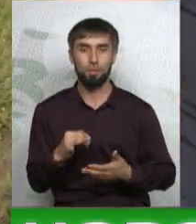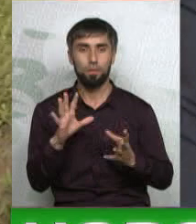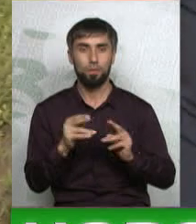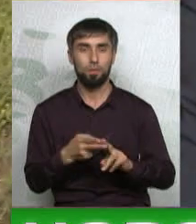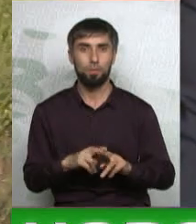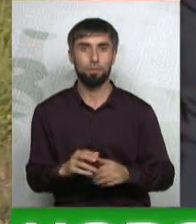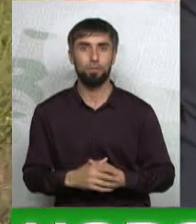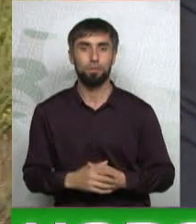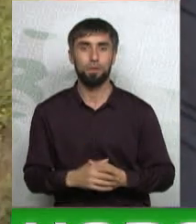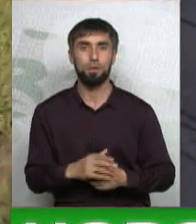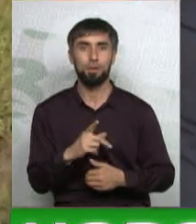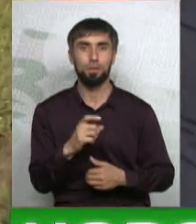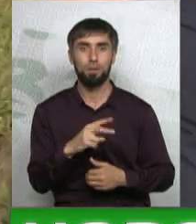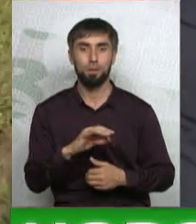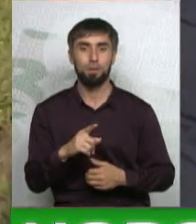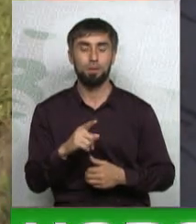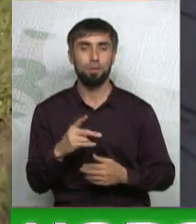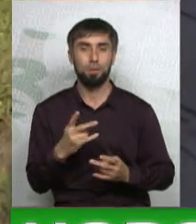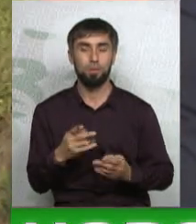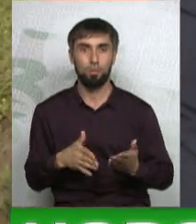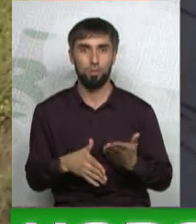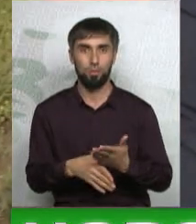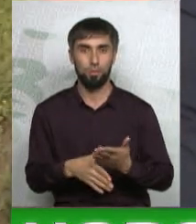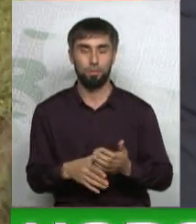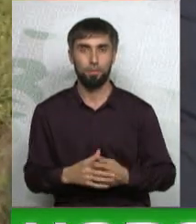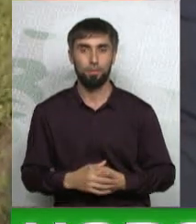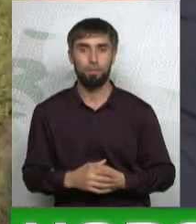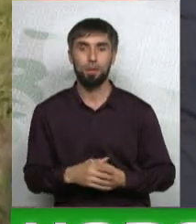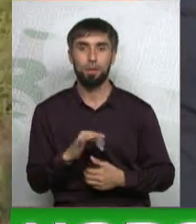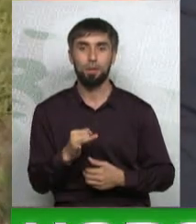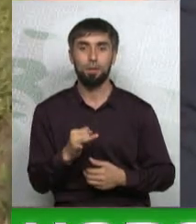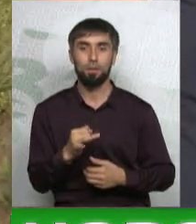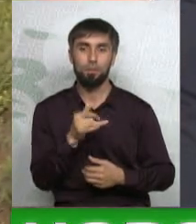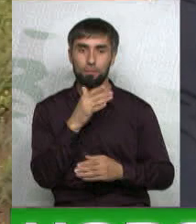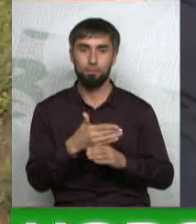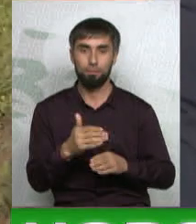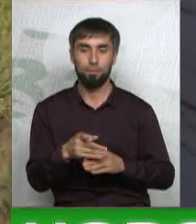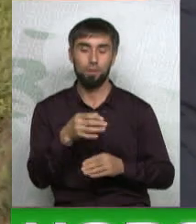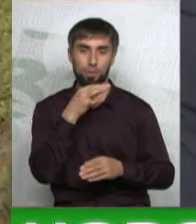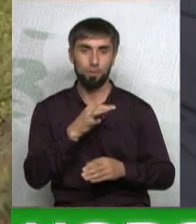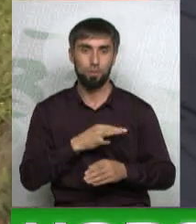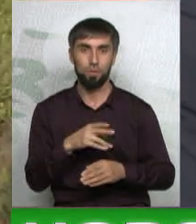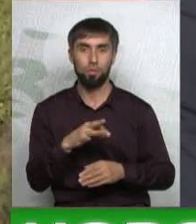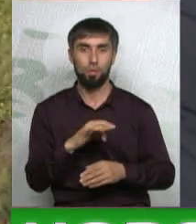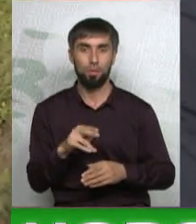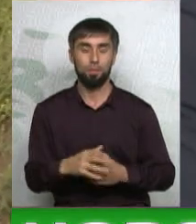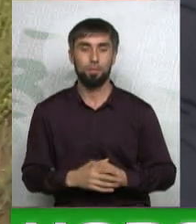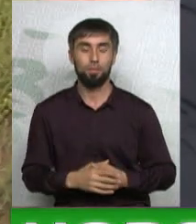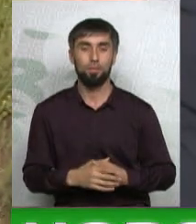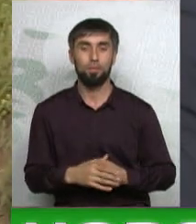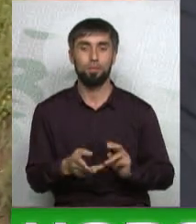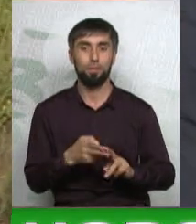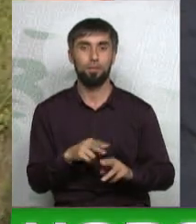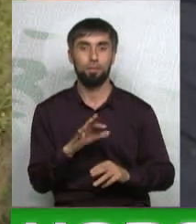все, зелень, то все, надо способствовать им. И мне периодически докладывают. Бегли вот эти вот